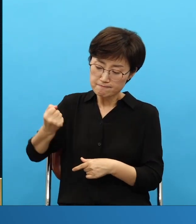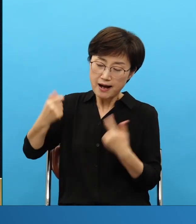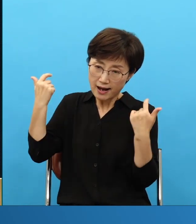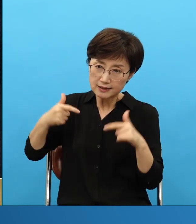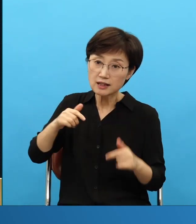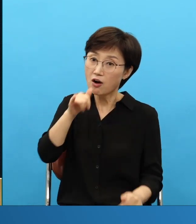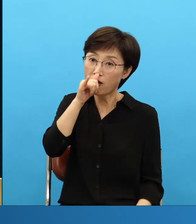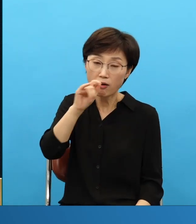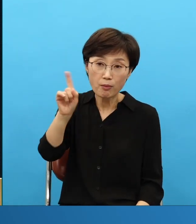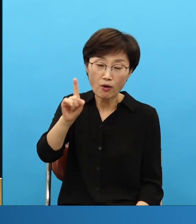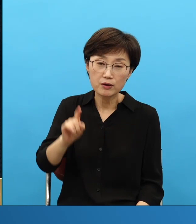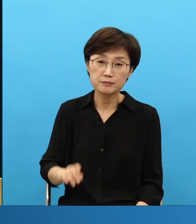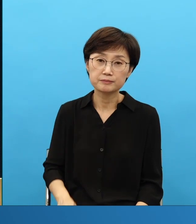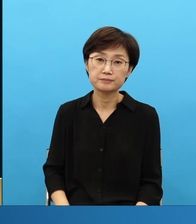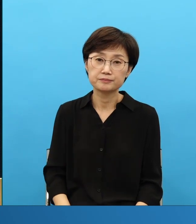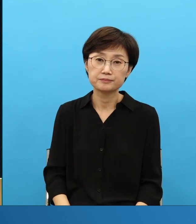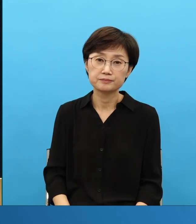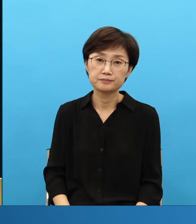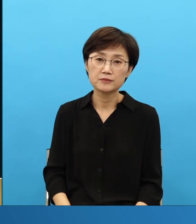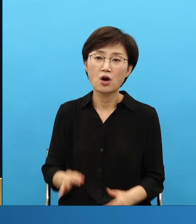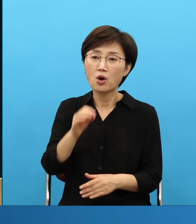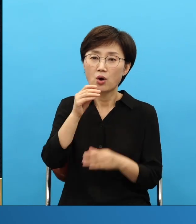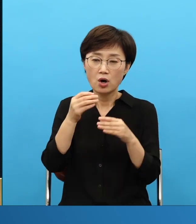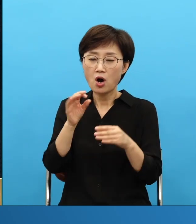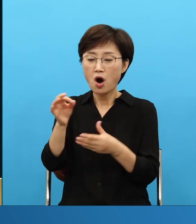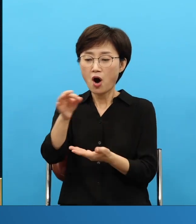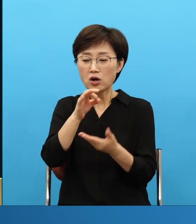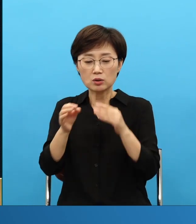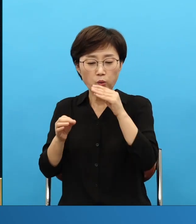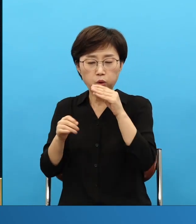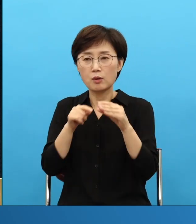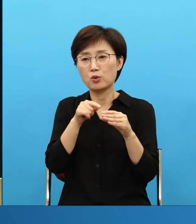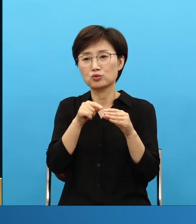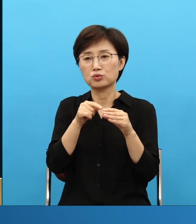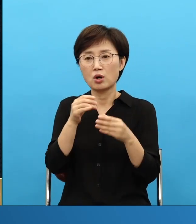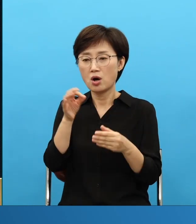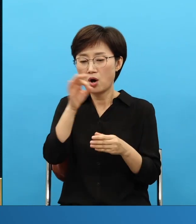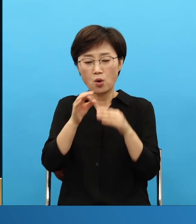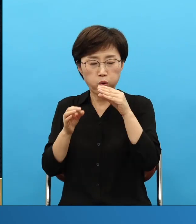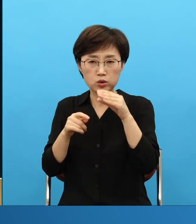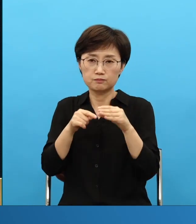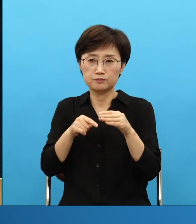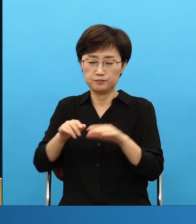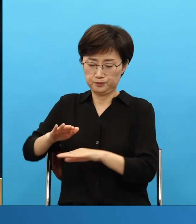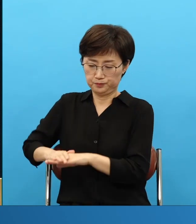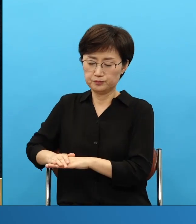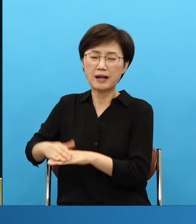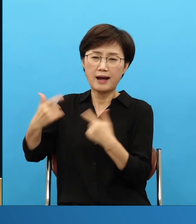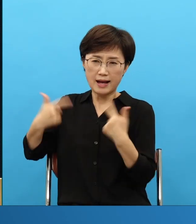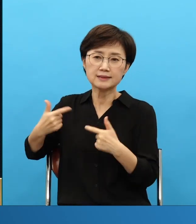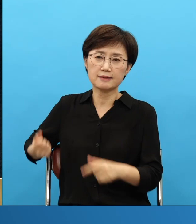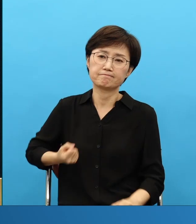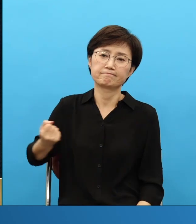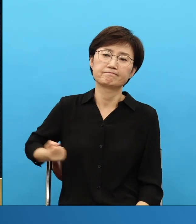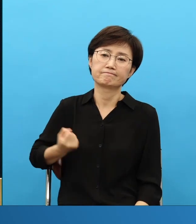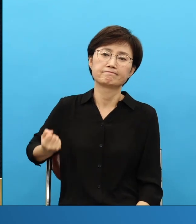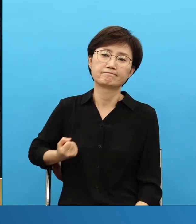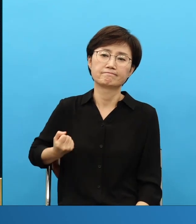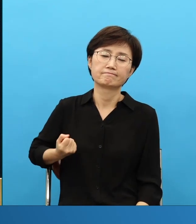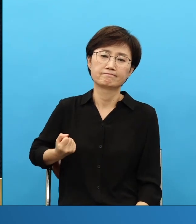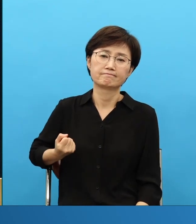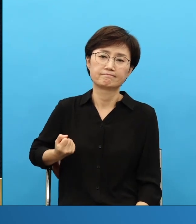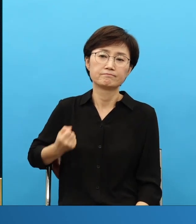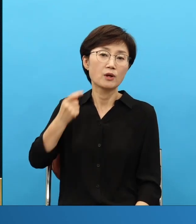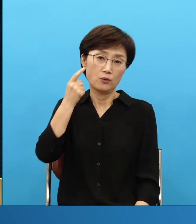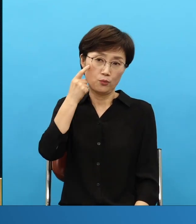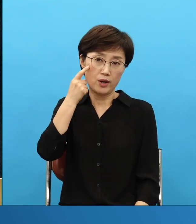all the time I always prepare something. 헌금 봉투입니다. It's the offering envelopes. 항상 챙겨다니. I always have that. 왜냐? 내가